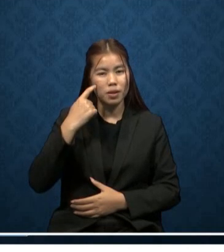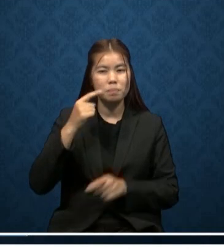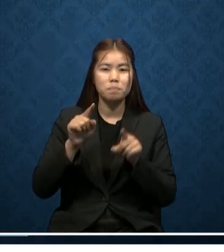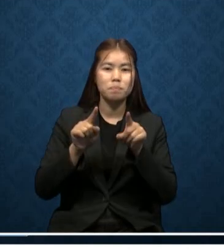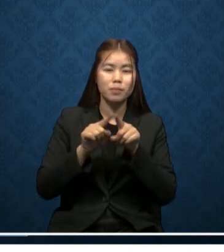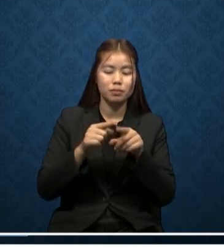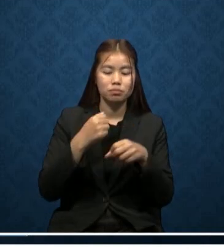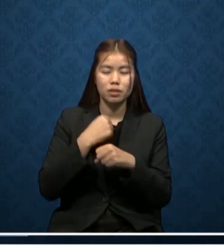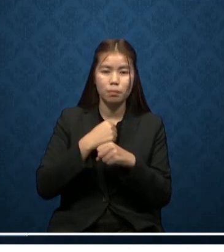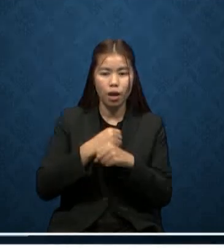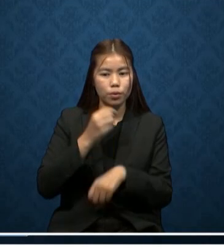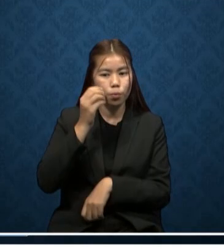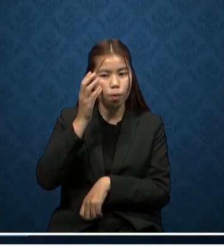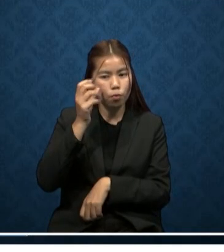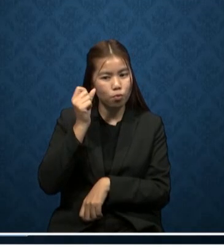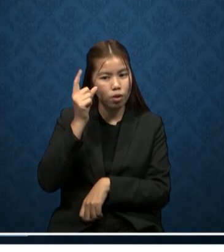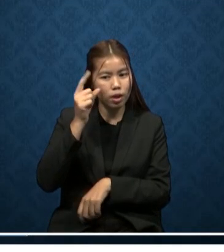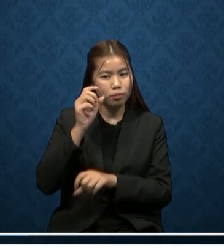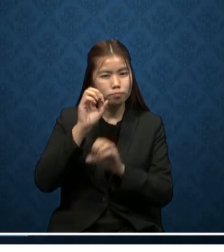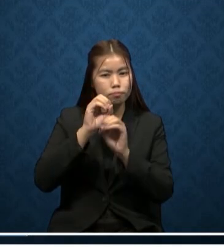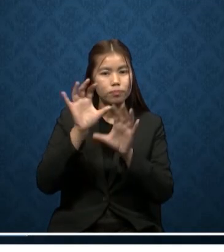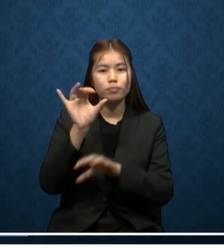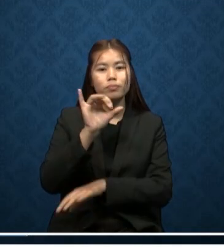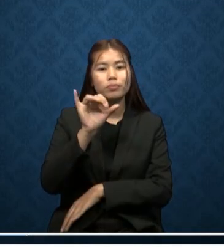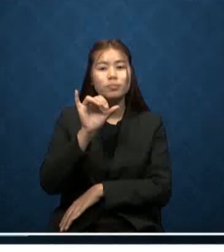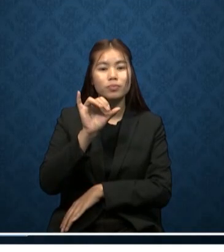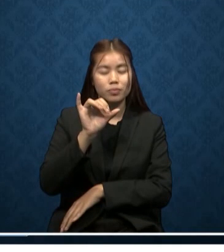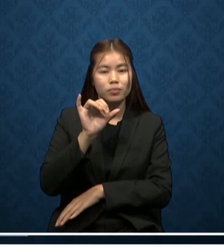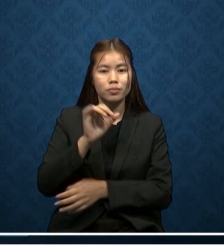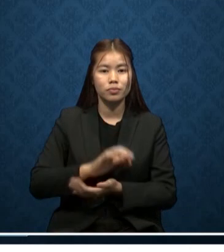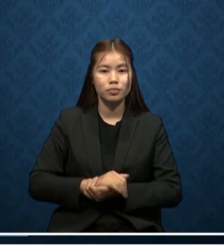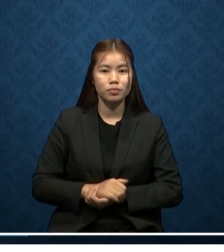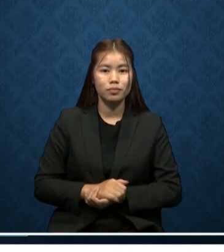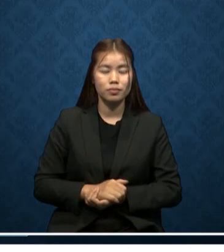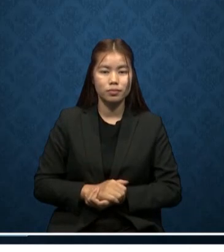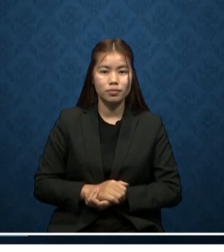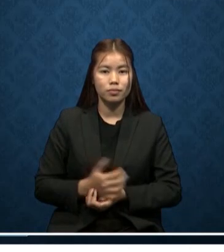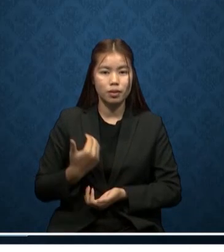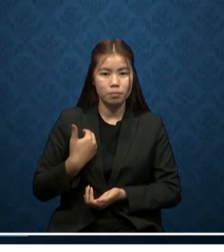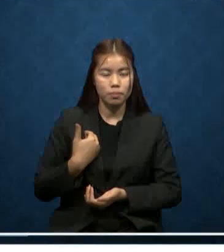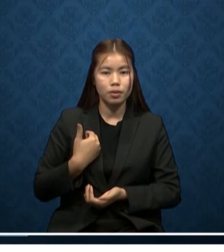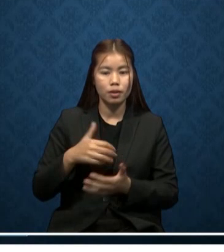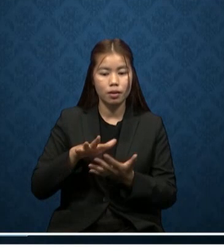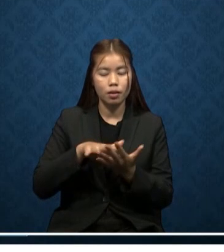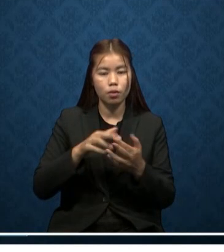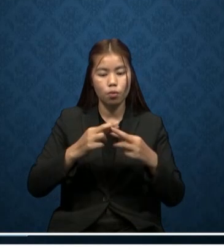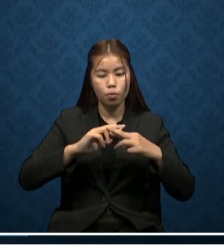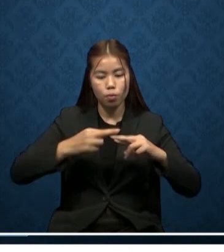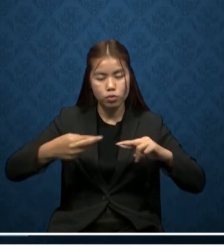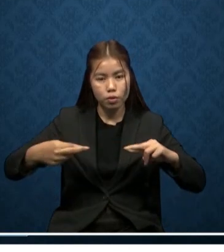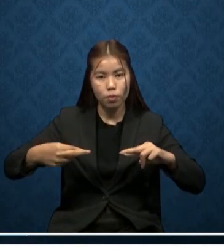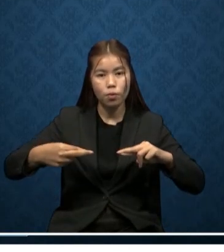เอ่อความรู้ความเข้าใจในการทำแผนระดับ 3โดยเฉพาะให้อยู่ใต้ไอ้งโซ่คุณค่าหรือ Value